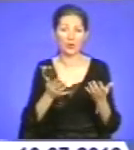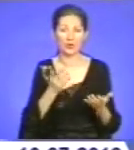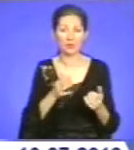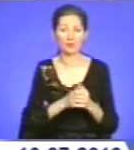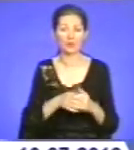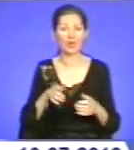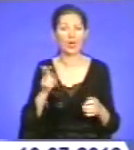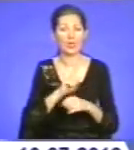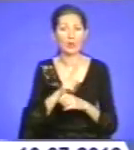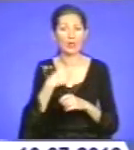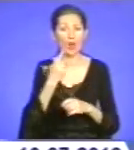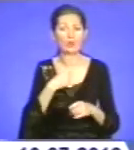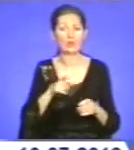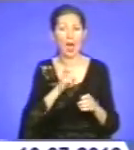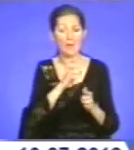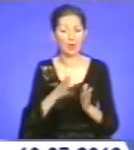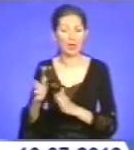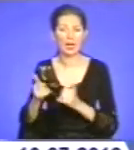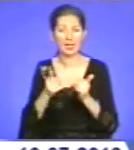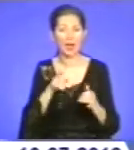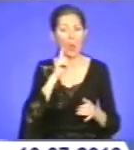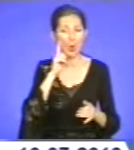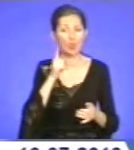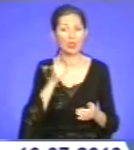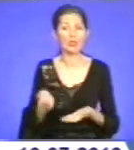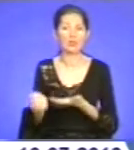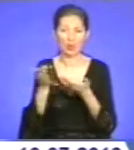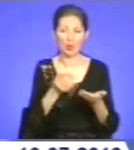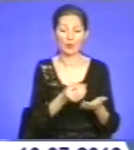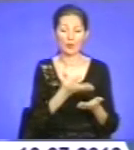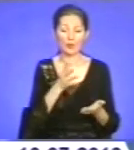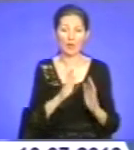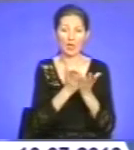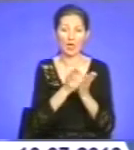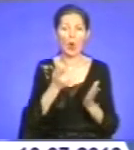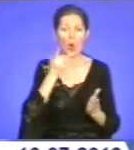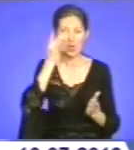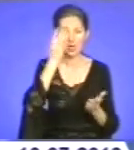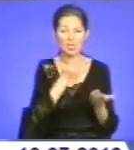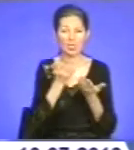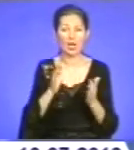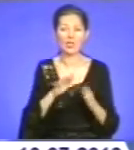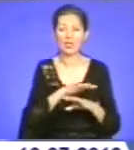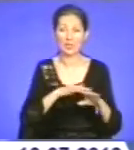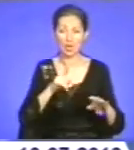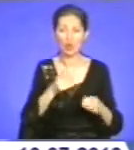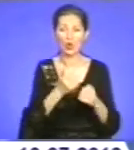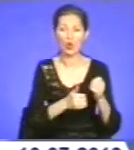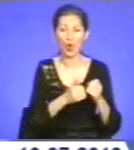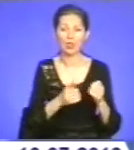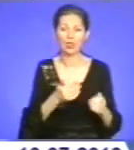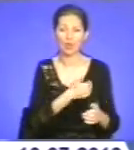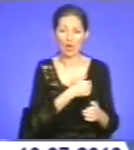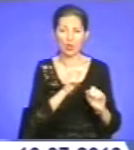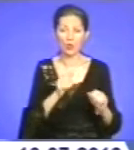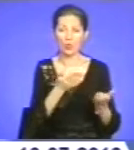Тернопільська обласна бібліотека для молоді запрошує поціновувачів книги у літній читальний зал. Тут кожен охочий зможе прочитати книги з фонду